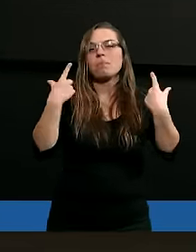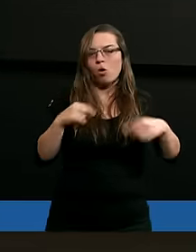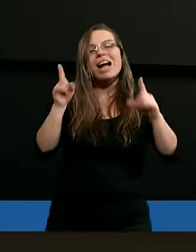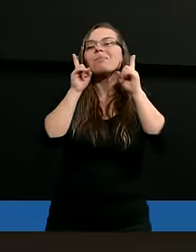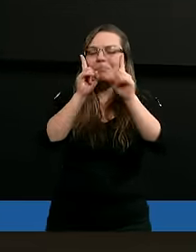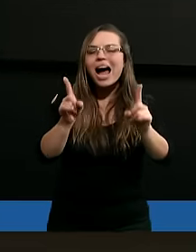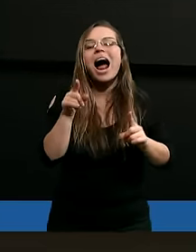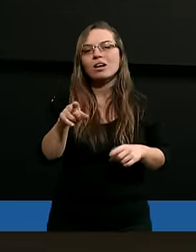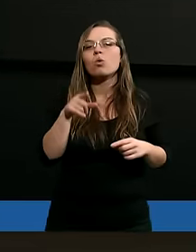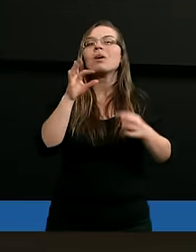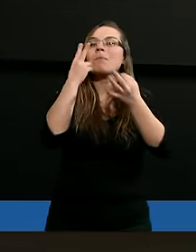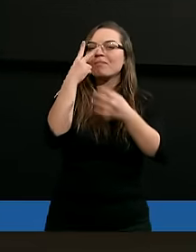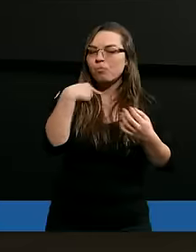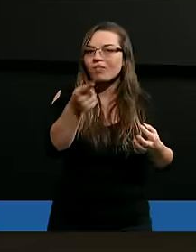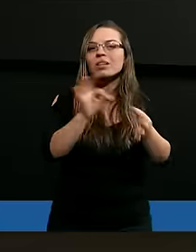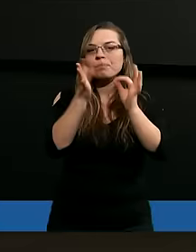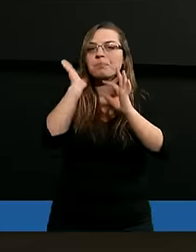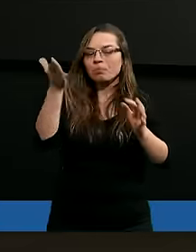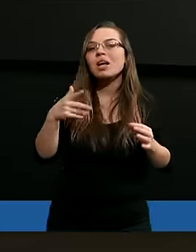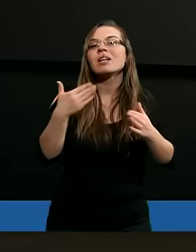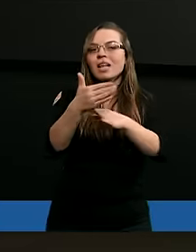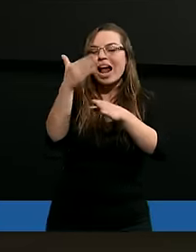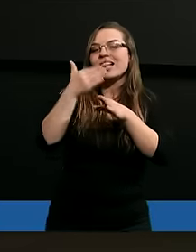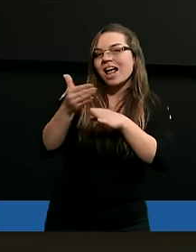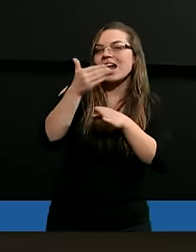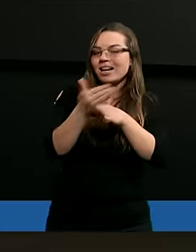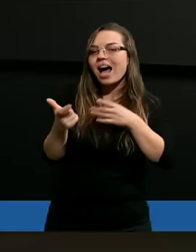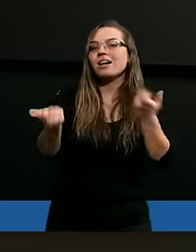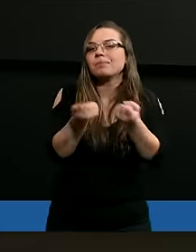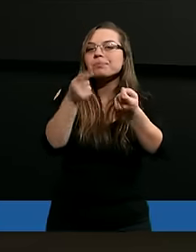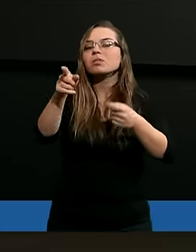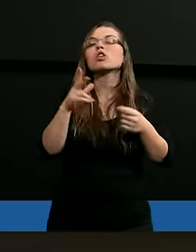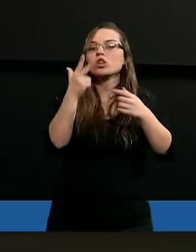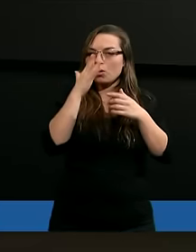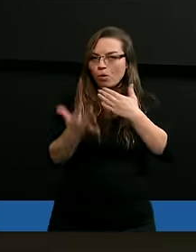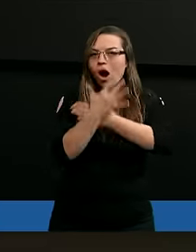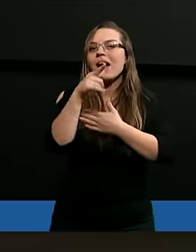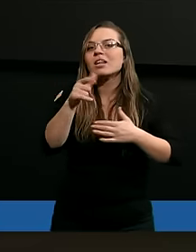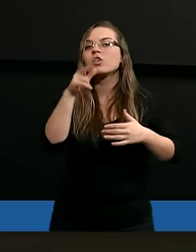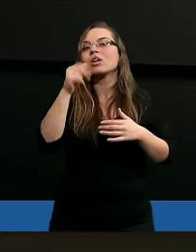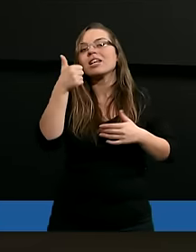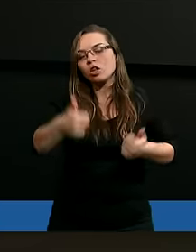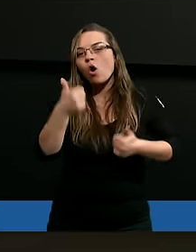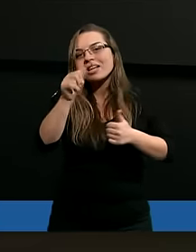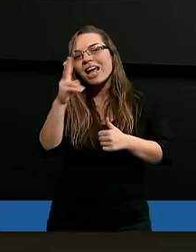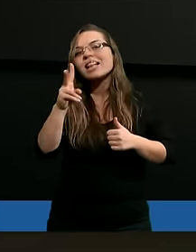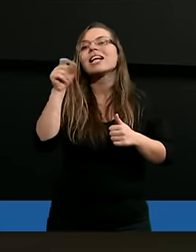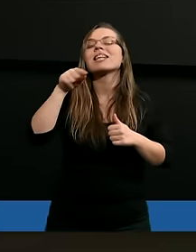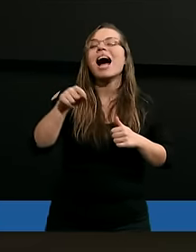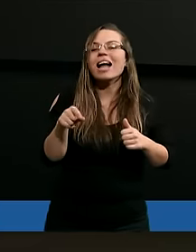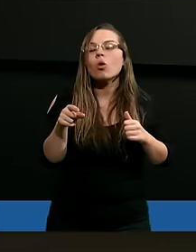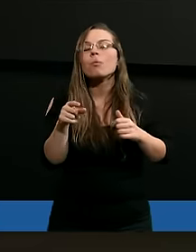tak jak Błażej powiedział, jeżeli będziemy cofali się dalej i dalej, to okazuje się, że on stoi jednak za